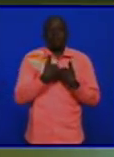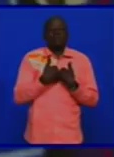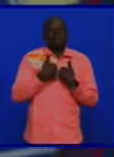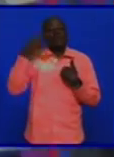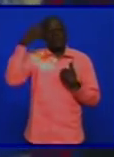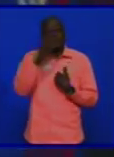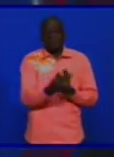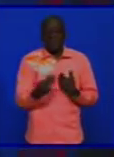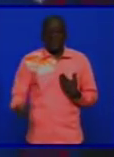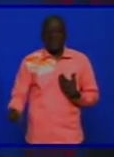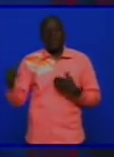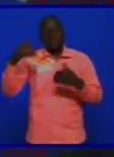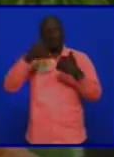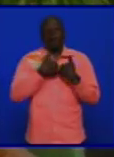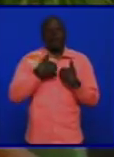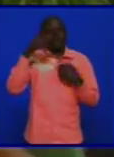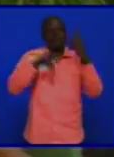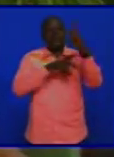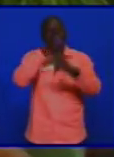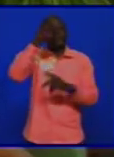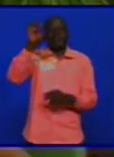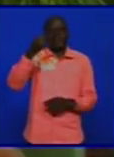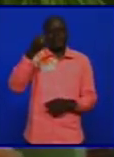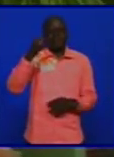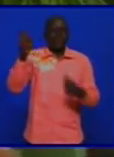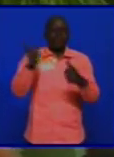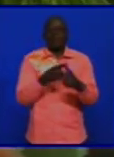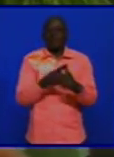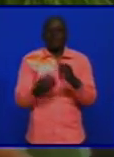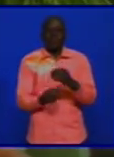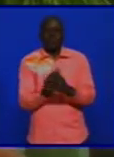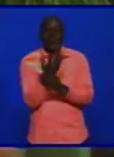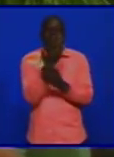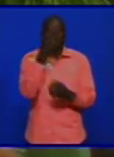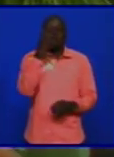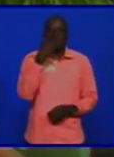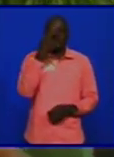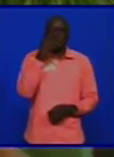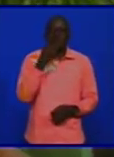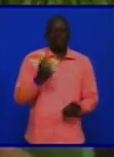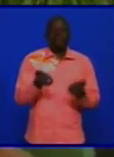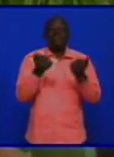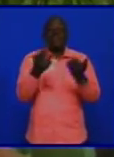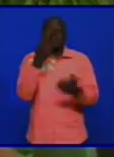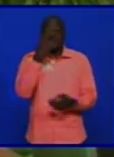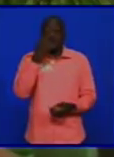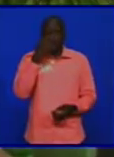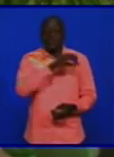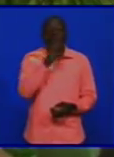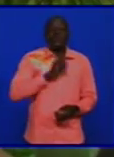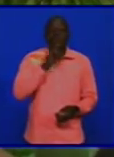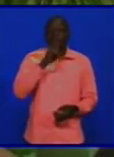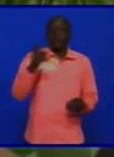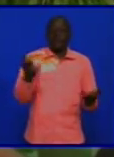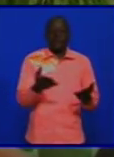pour captiver désormais le public. D'abord, c'est promouvoir l'humour. C'est grâce à l'humour que je suis ce que je suis aujourd'hui. Je suis en